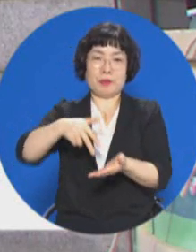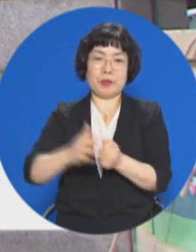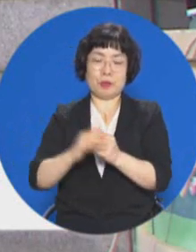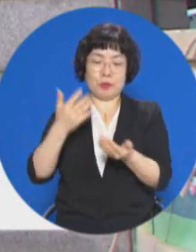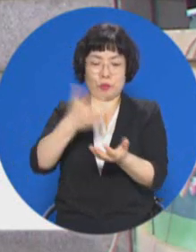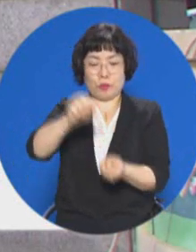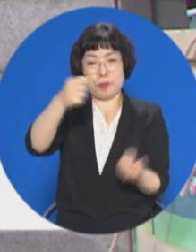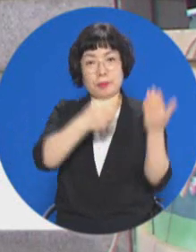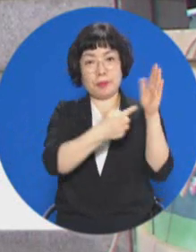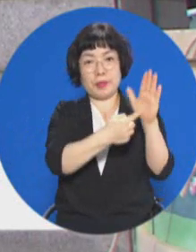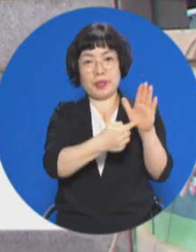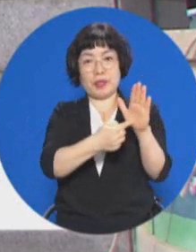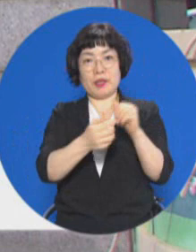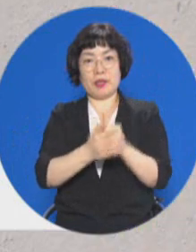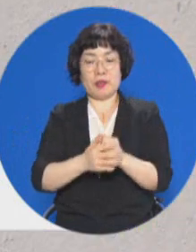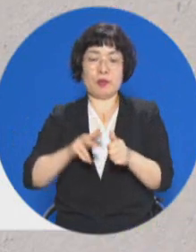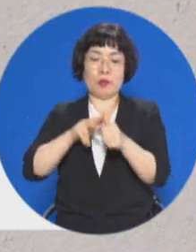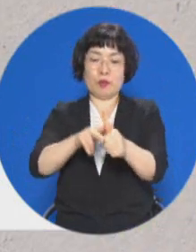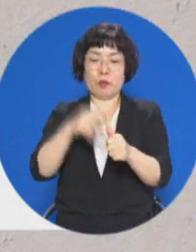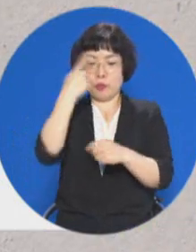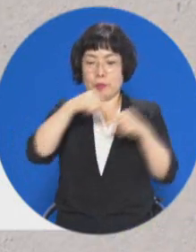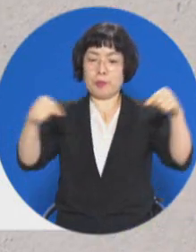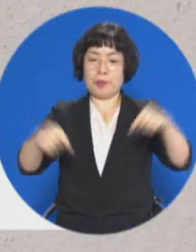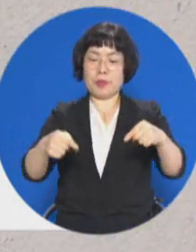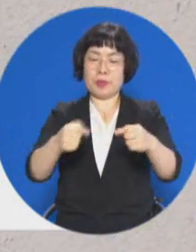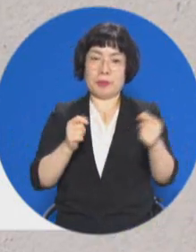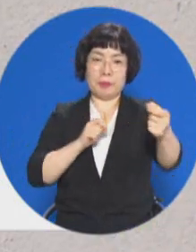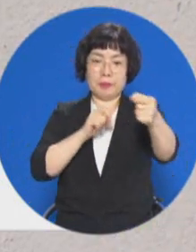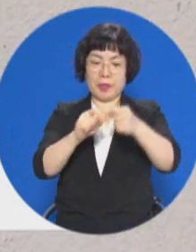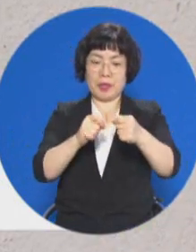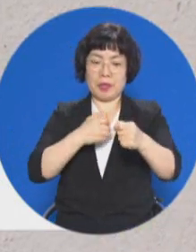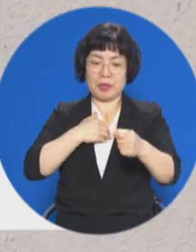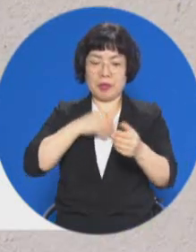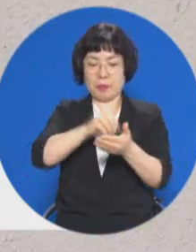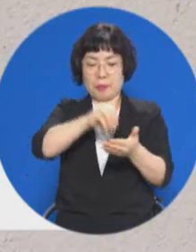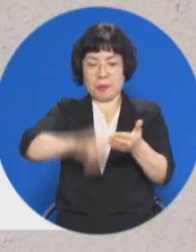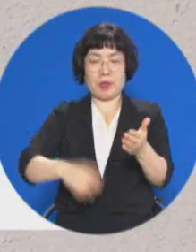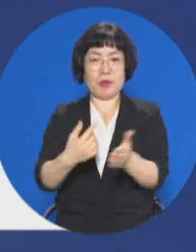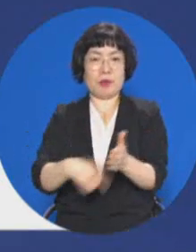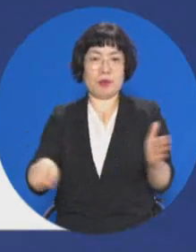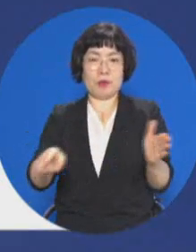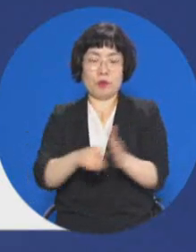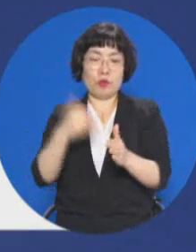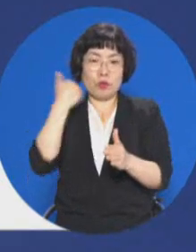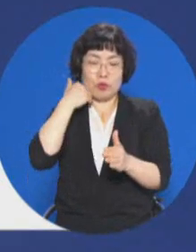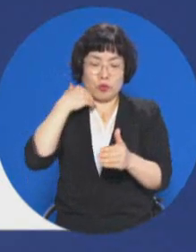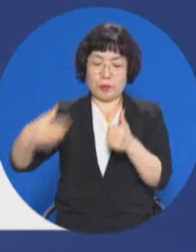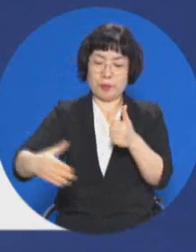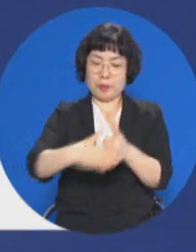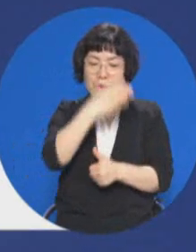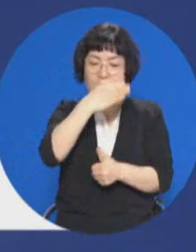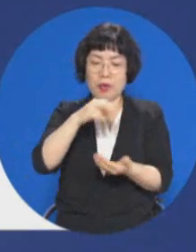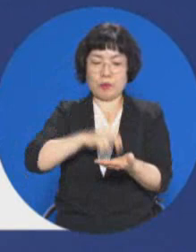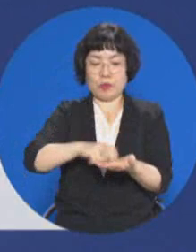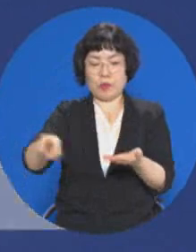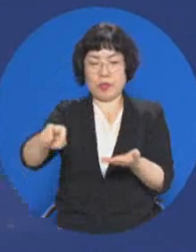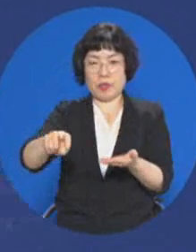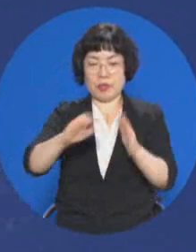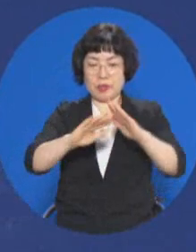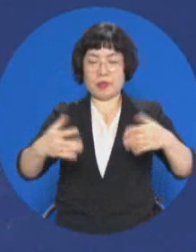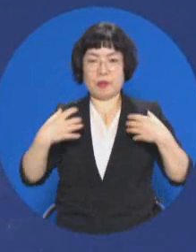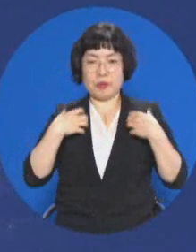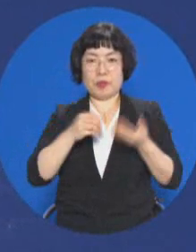보도자료를 내고 후보자 면접 심사를 앞두고 자신을 탈락시키기 위해 누군가 조작된 문자 메시지를